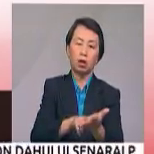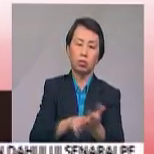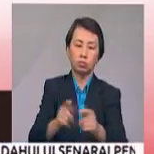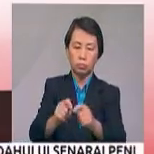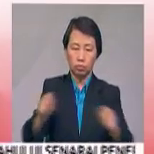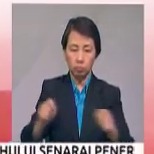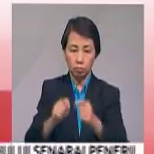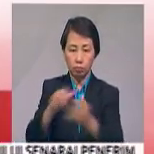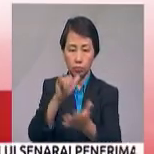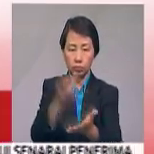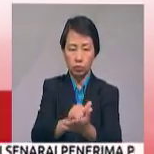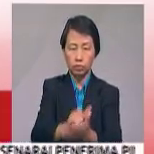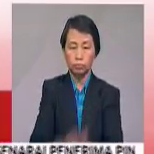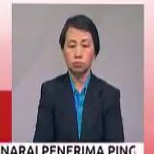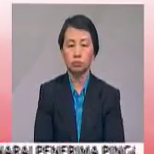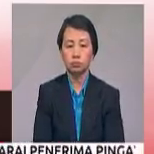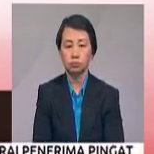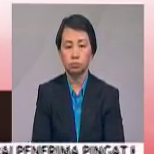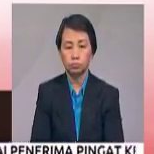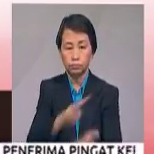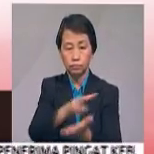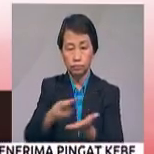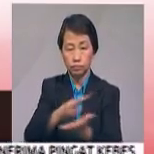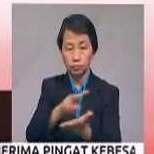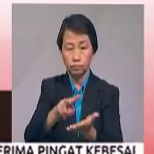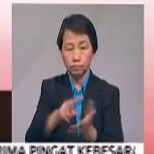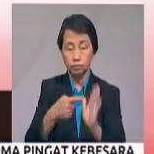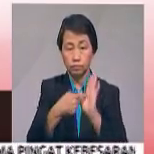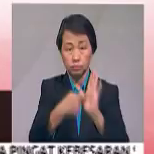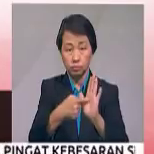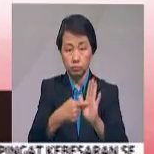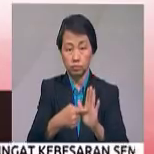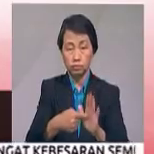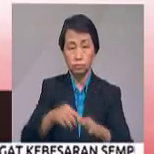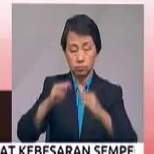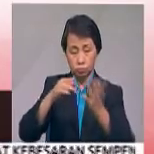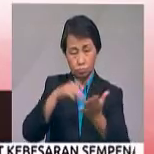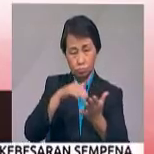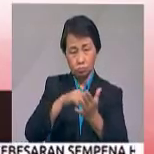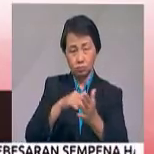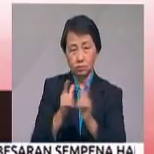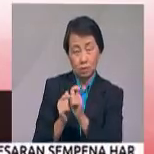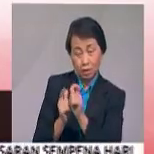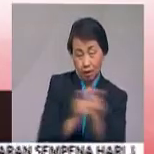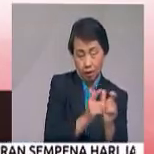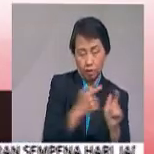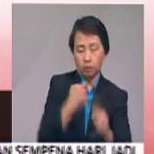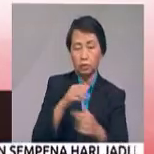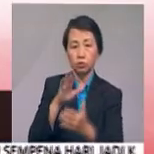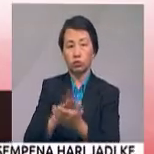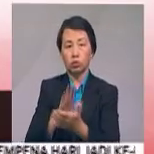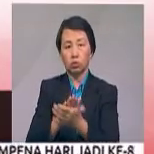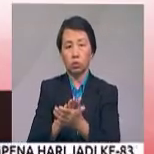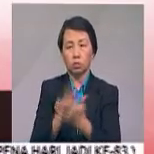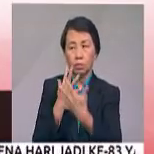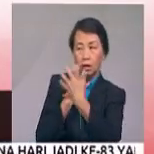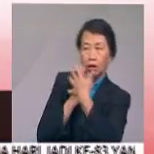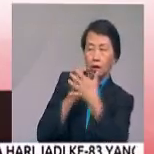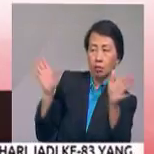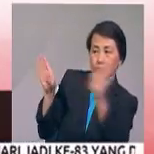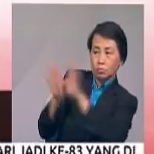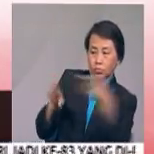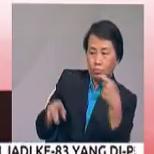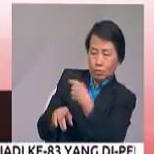lokasi. Satu video tempatan yang tular menunjukkan seorang pelajar sanggup lari dari sekolah dan mengurung dirinya di